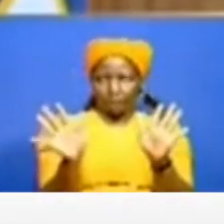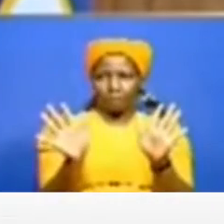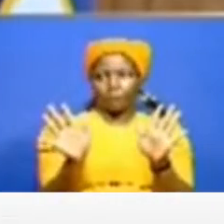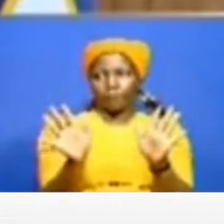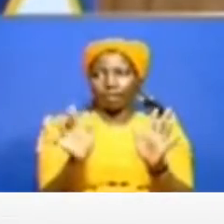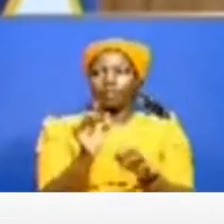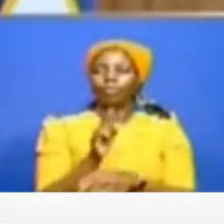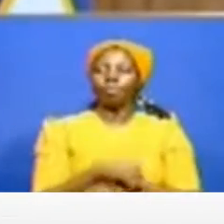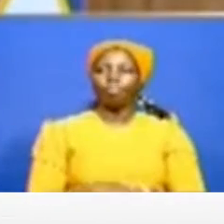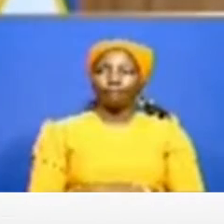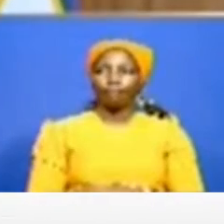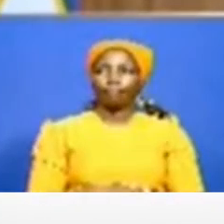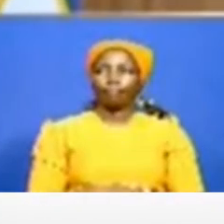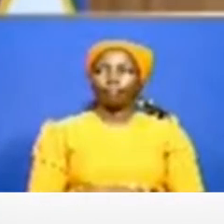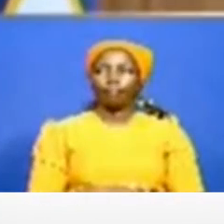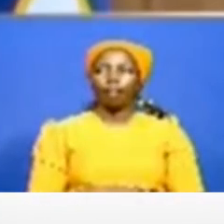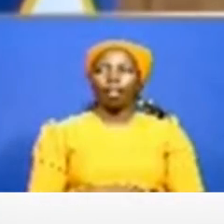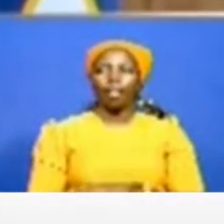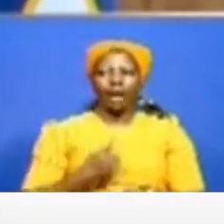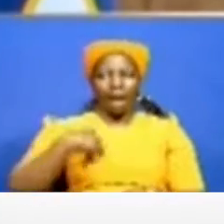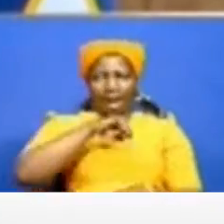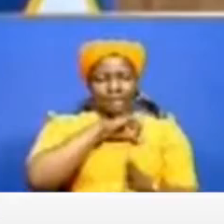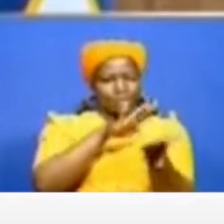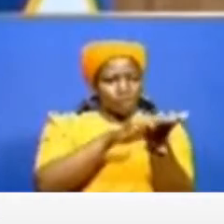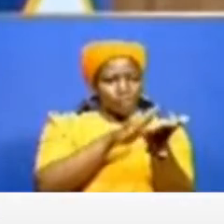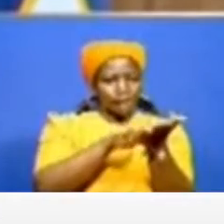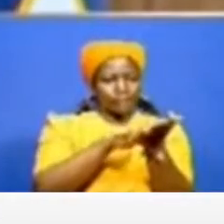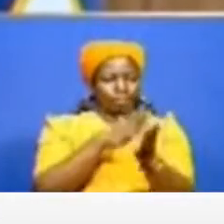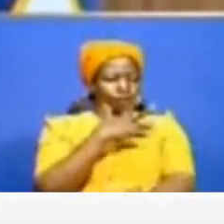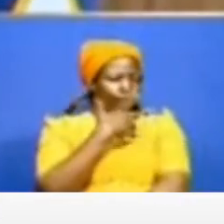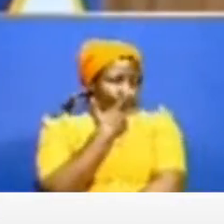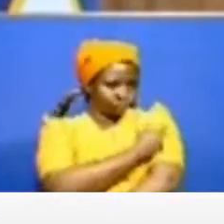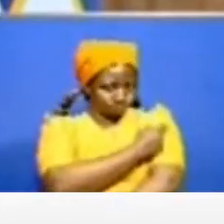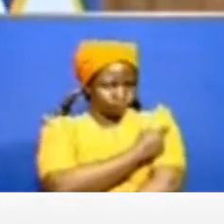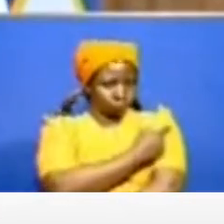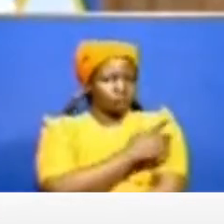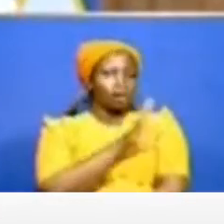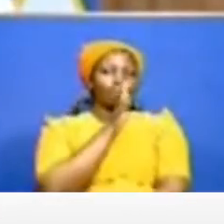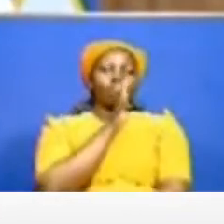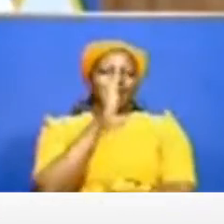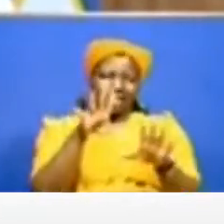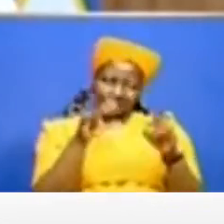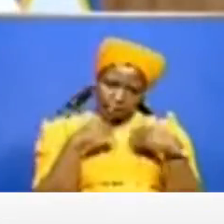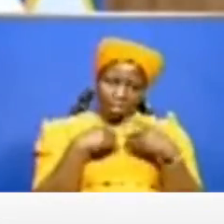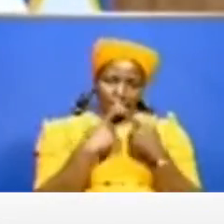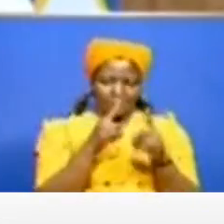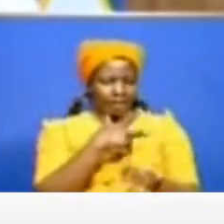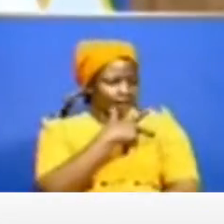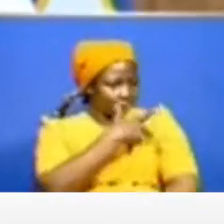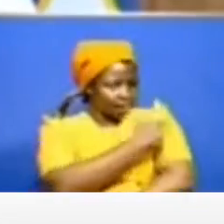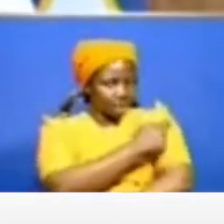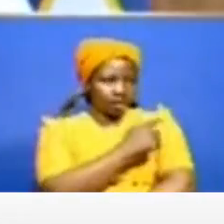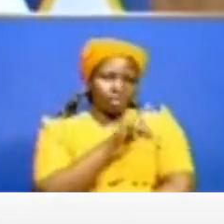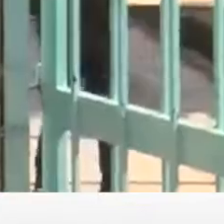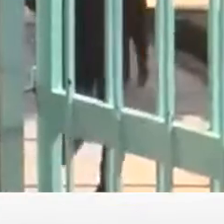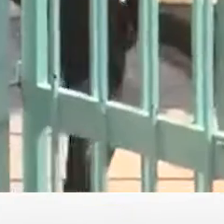that as much as we recommend the vaccine be taken, vaccination shall be